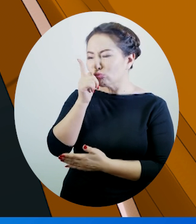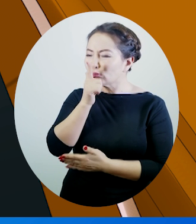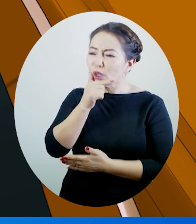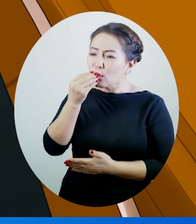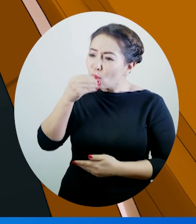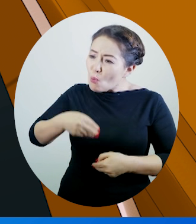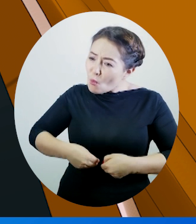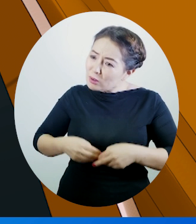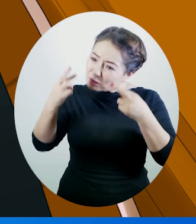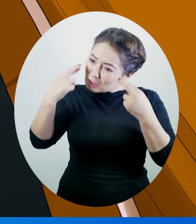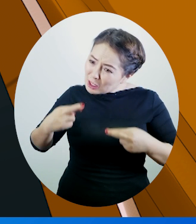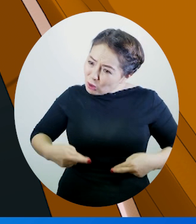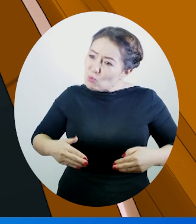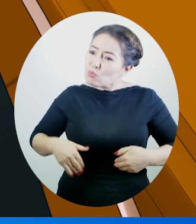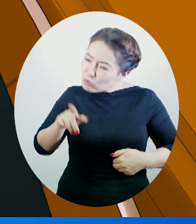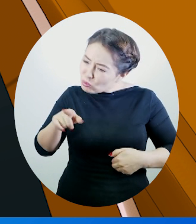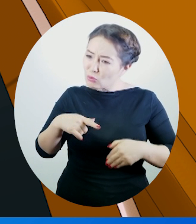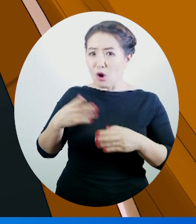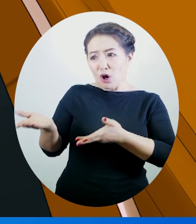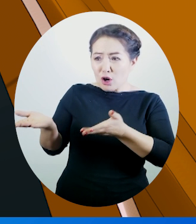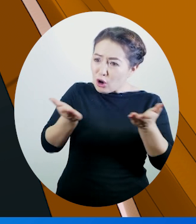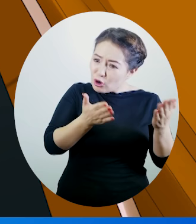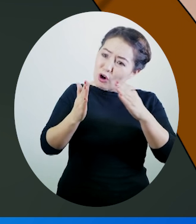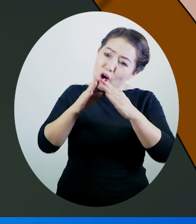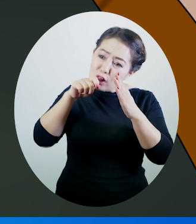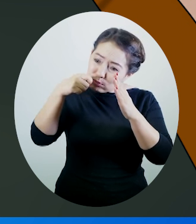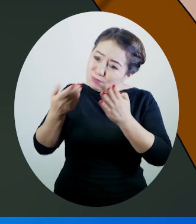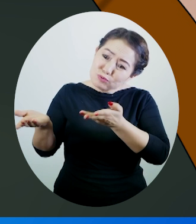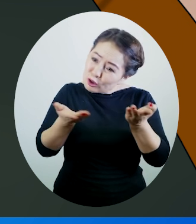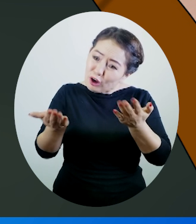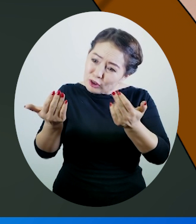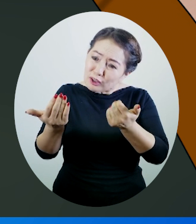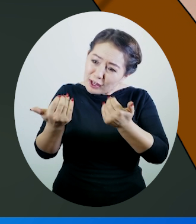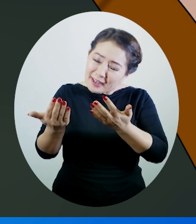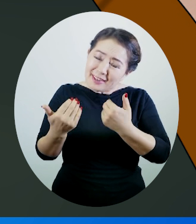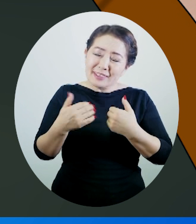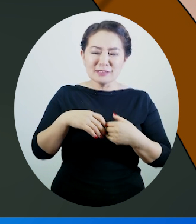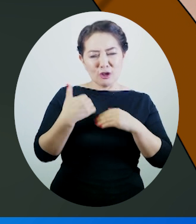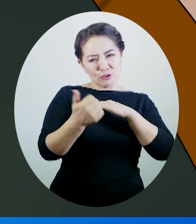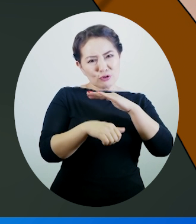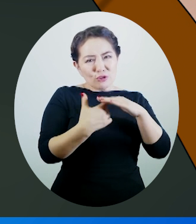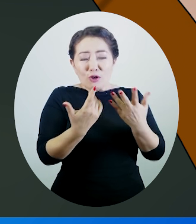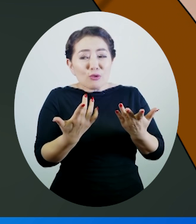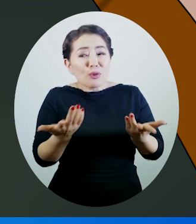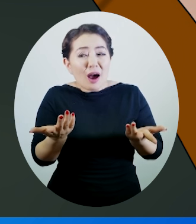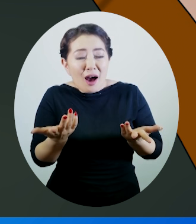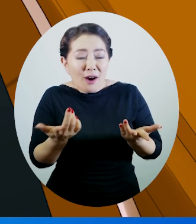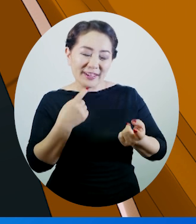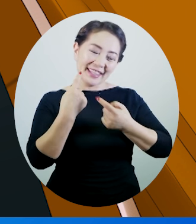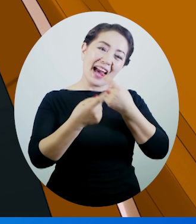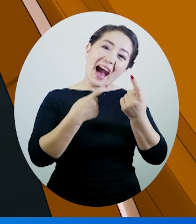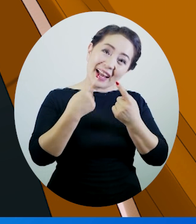Хөөрхий хүүхдүүд минь их л өссөж ядарч яваавэлгүй. Орж хоолунд идэж амарцгаа.